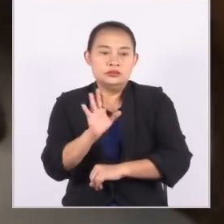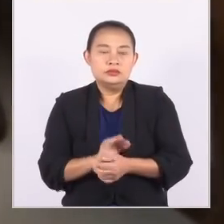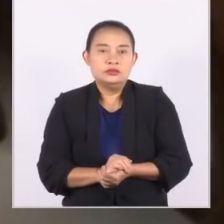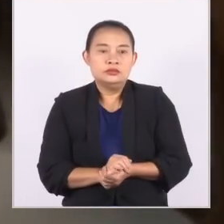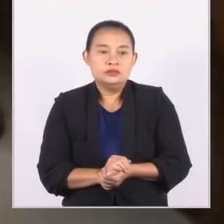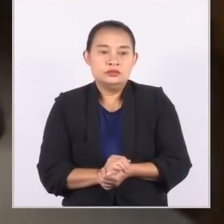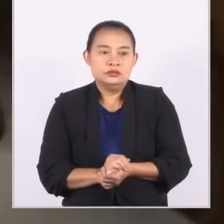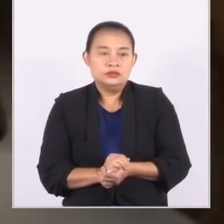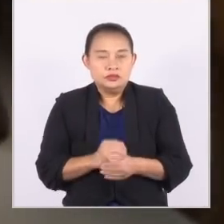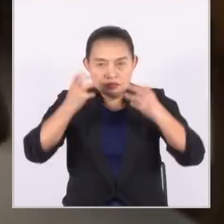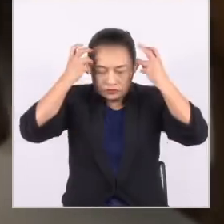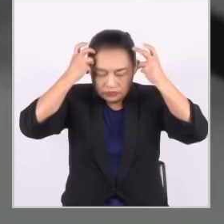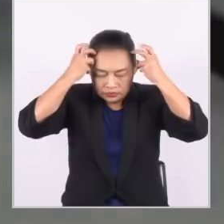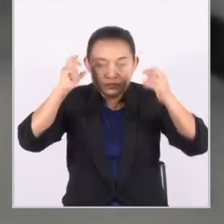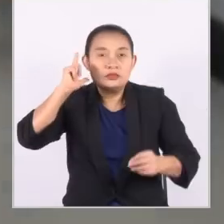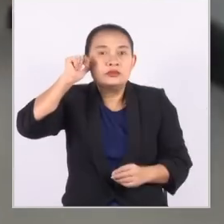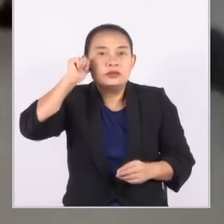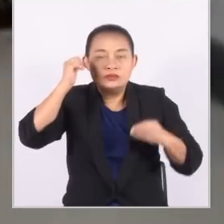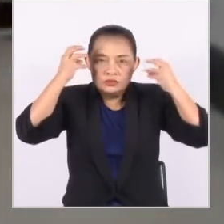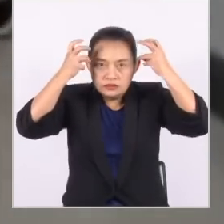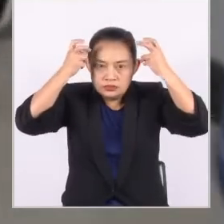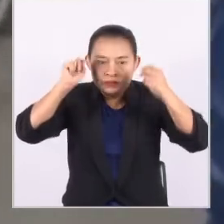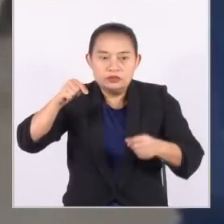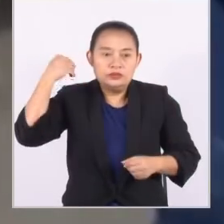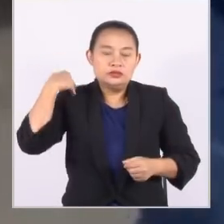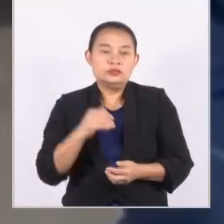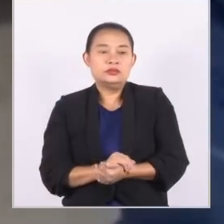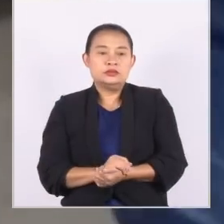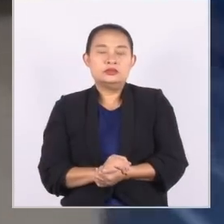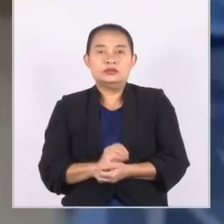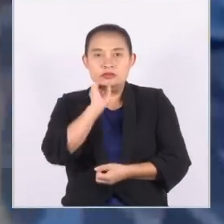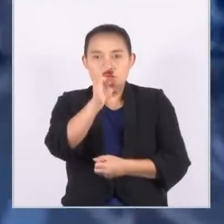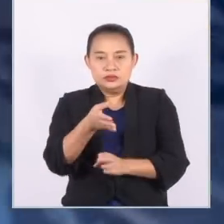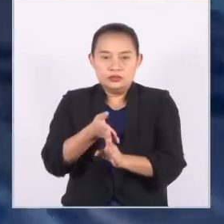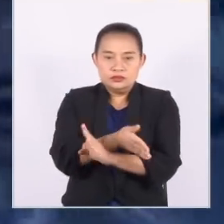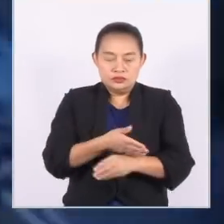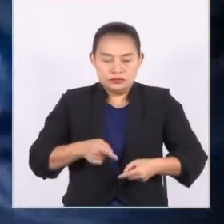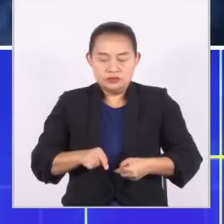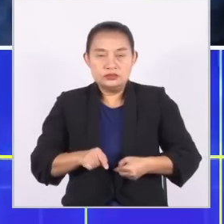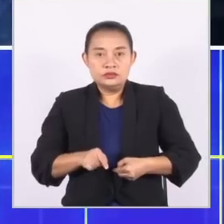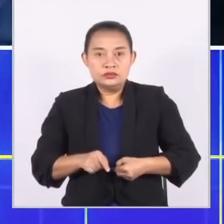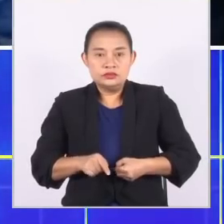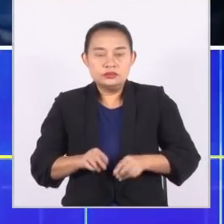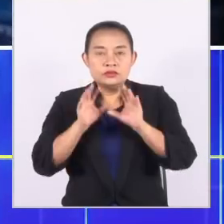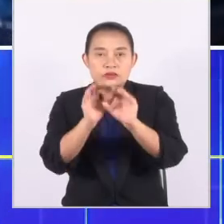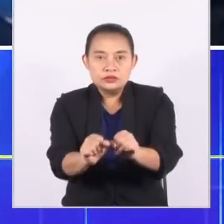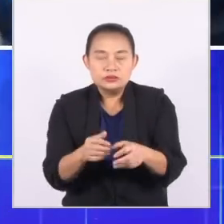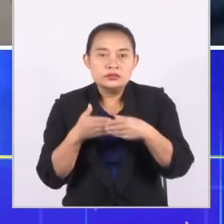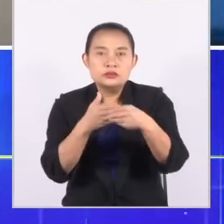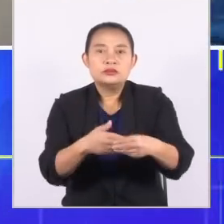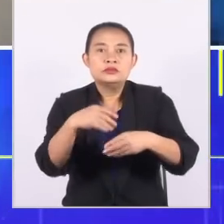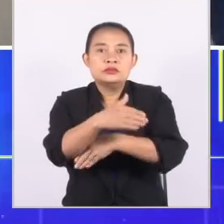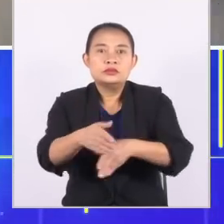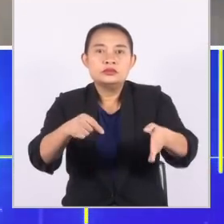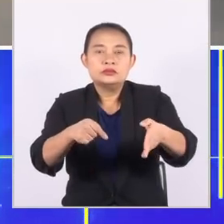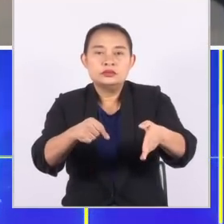ว่าเกิดความเครียดไหมคุณแม่เครียดไหม ทางวิทยาศาสตร์ ข้อกล่องกำหนดด้วยนะ คืออาจจะถูกจับไพ่พาไปโรงพักแล้วก็เกิด